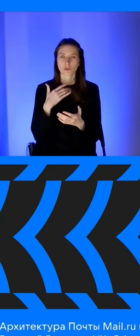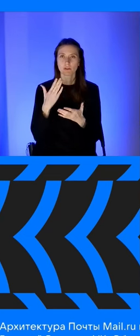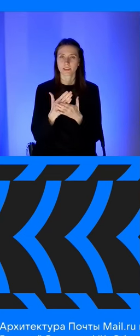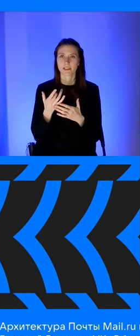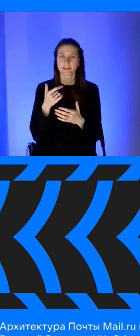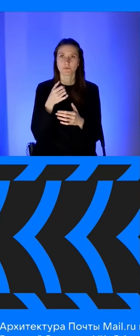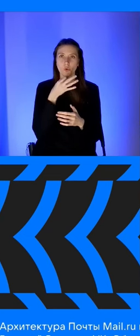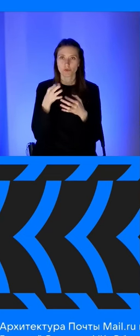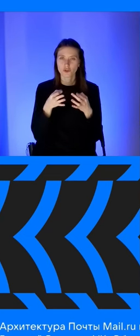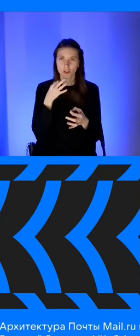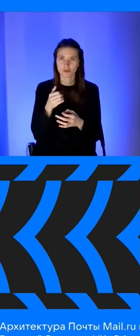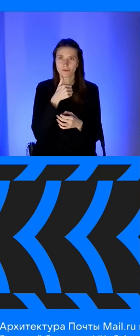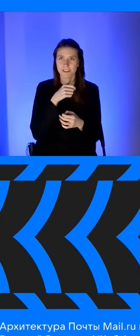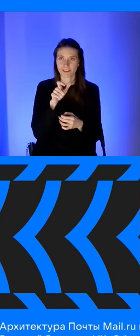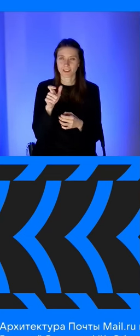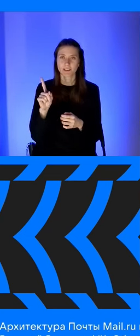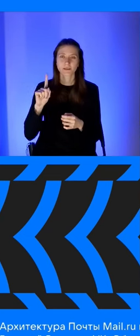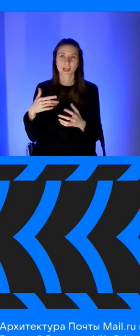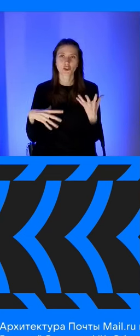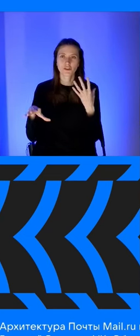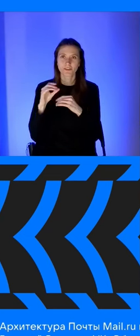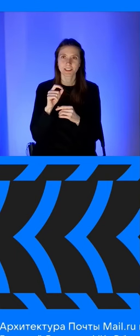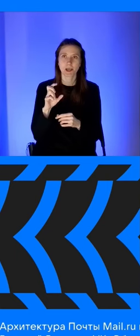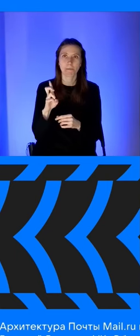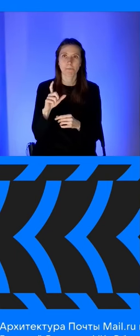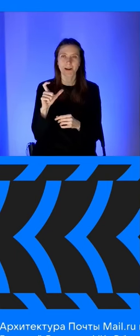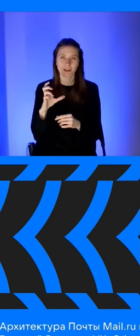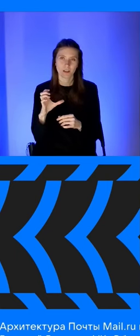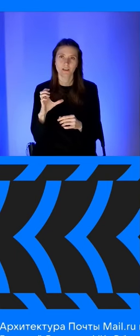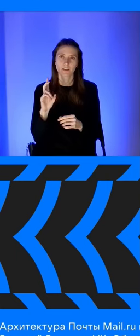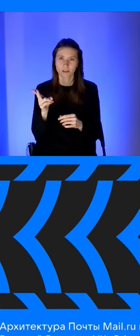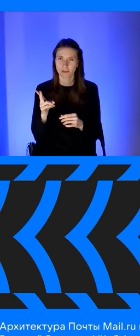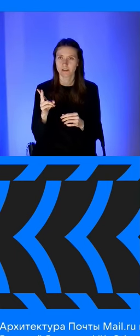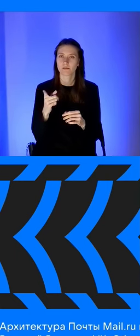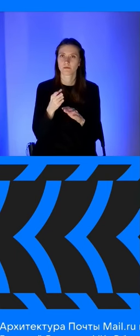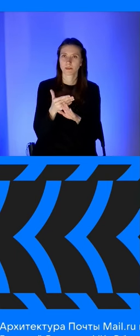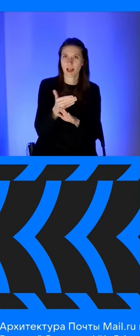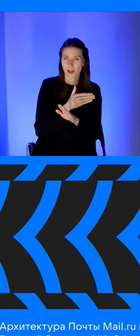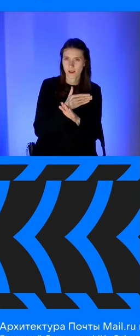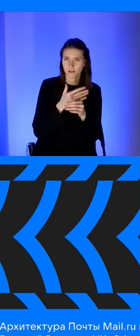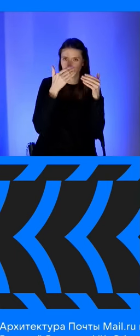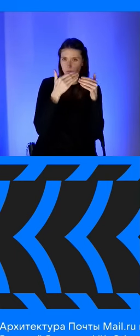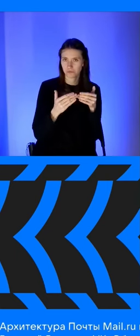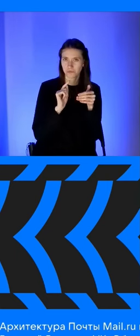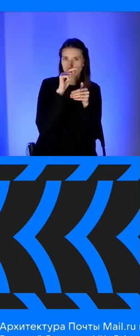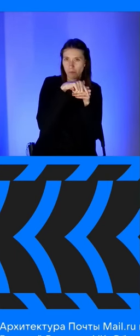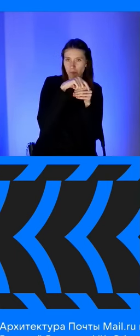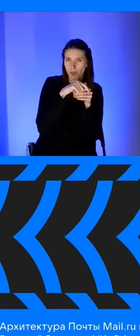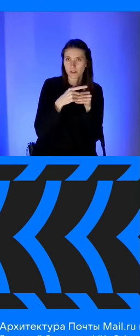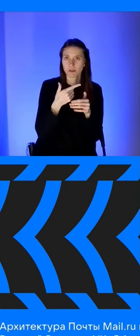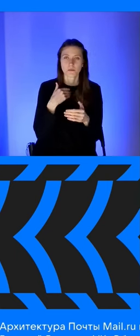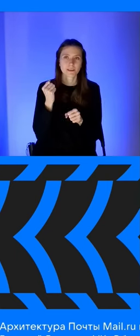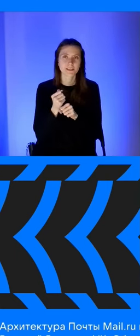все бэкэндовские переключалки, бэкэндовские миграции баз данных и так далее, мы делаем плавно. У